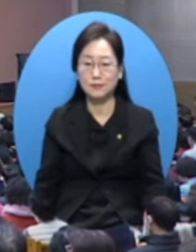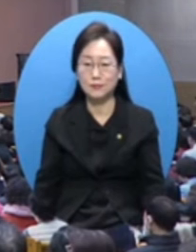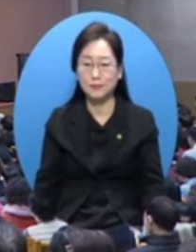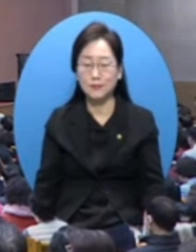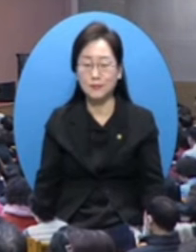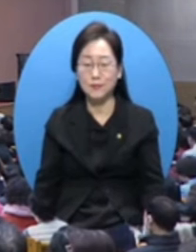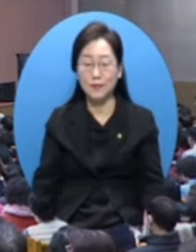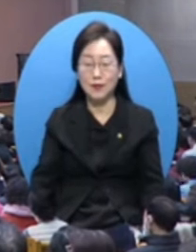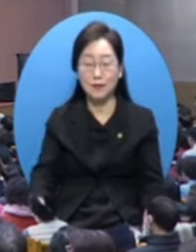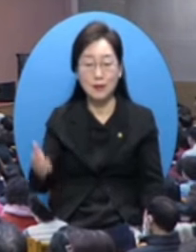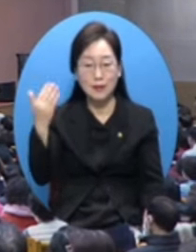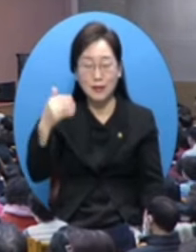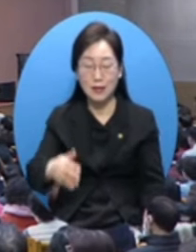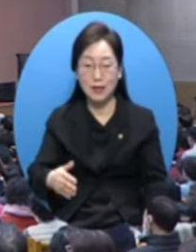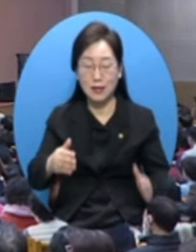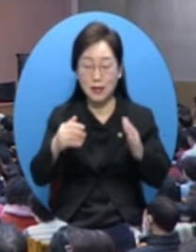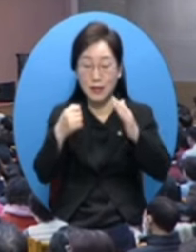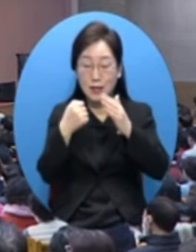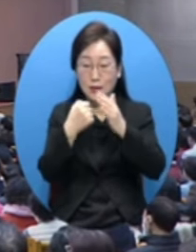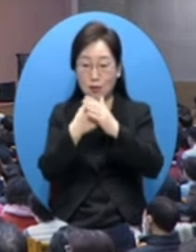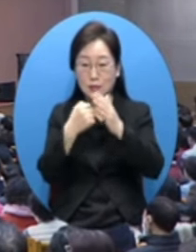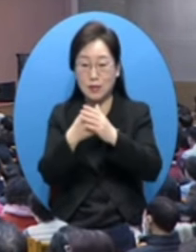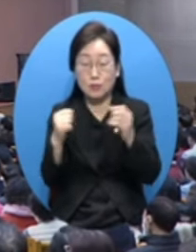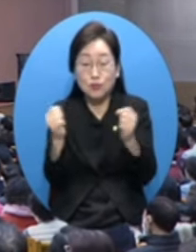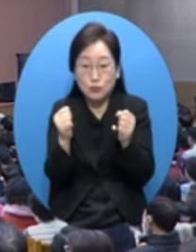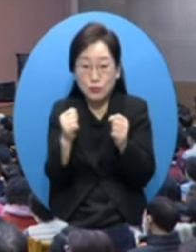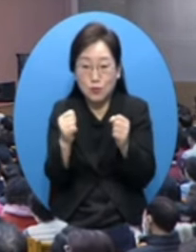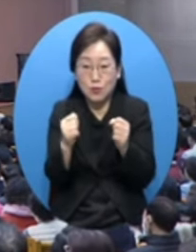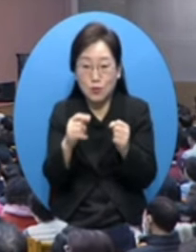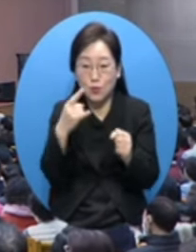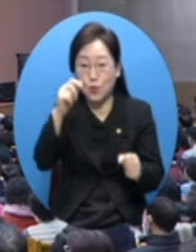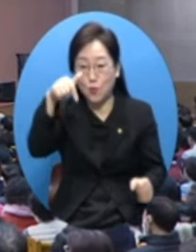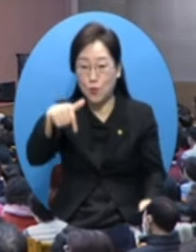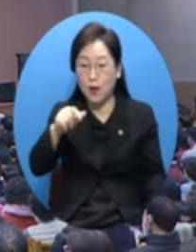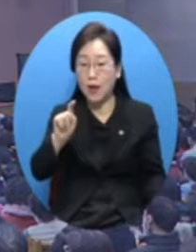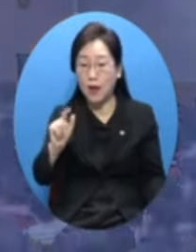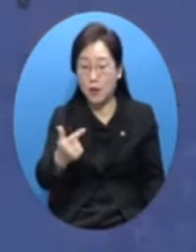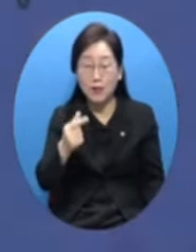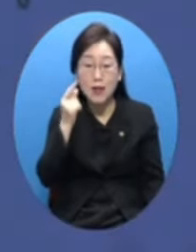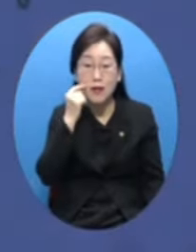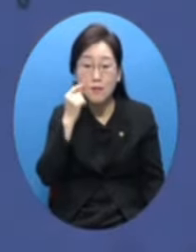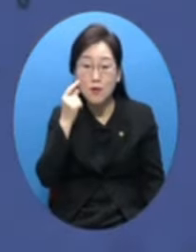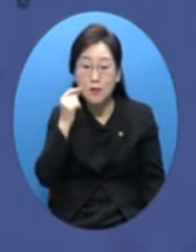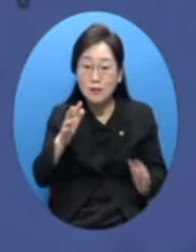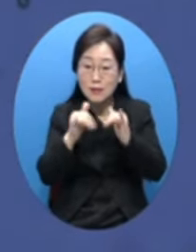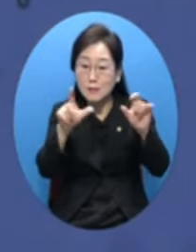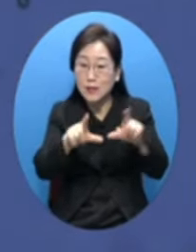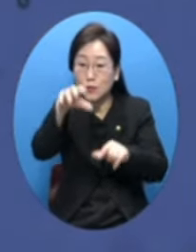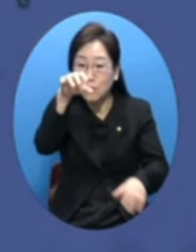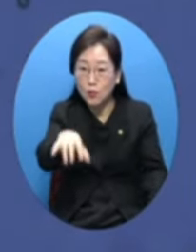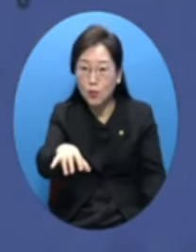그런데 그 당시 경상북도 외관에 한센인 마을에서 봉사 중이었던 오스트리아